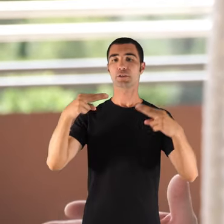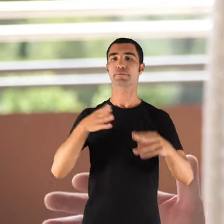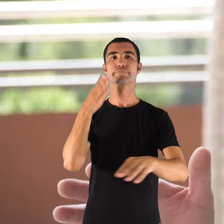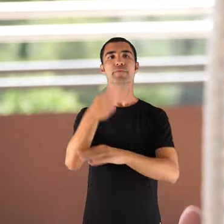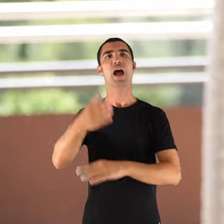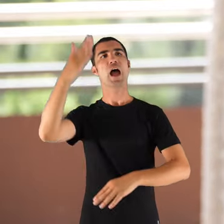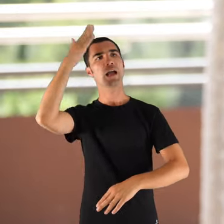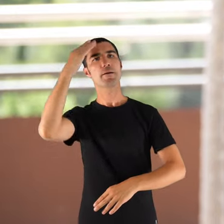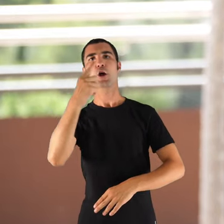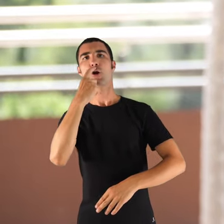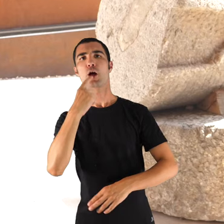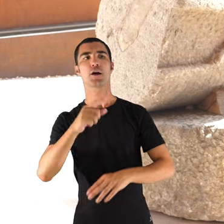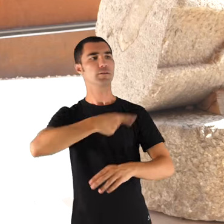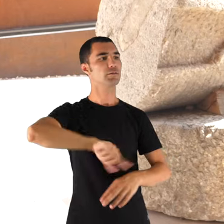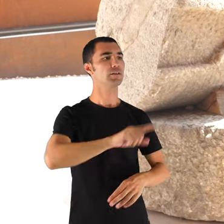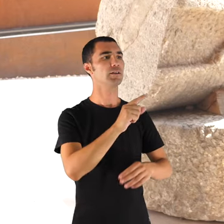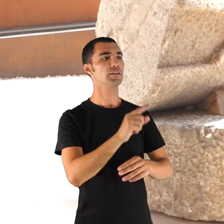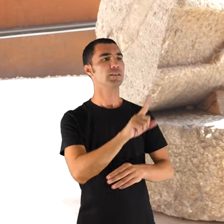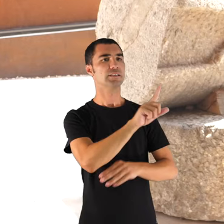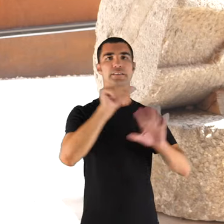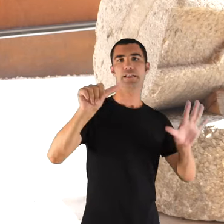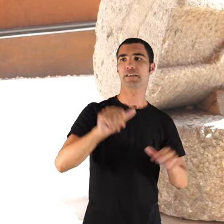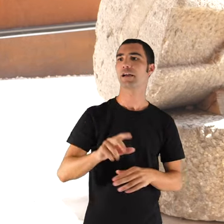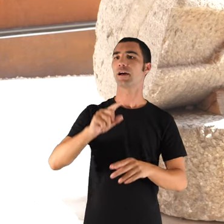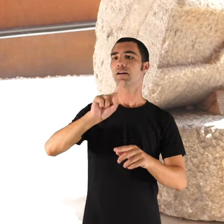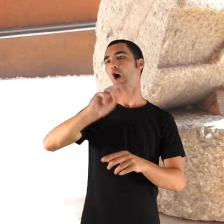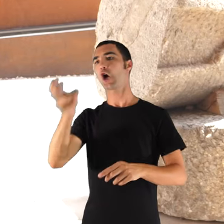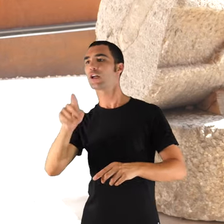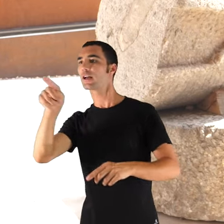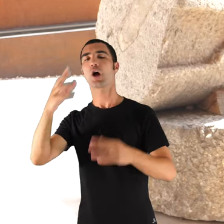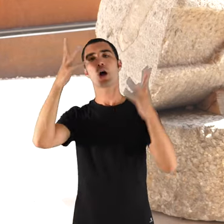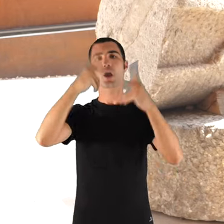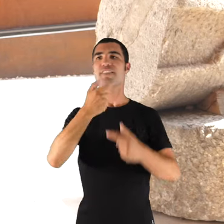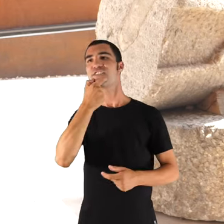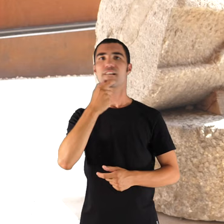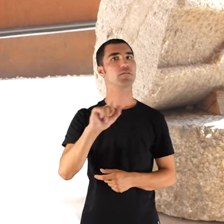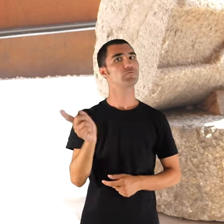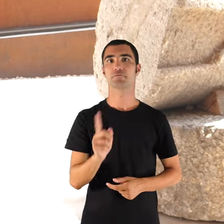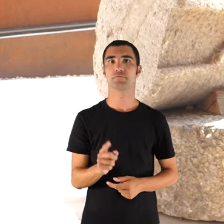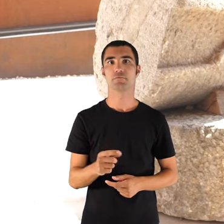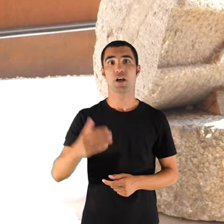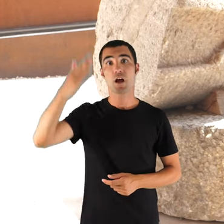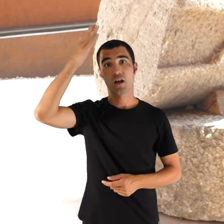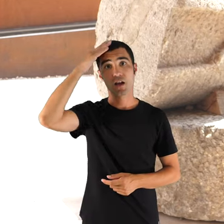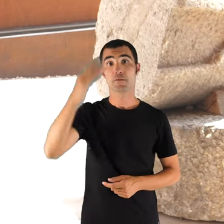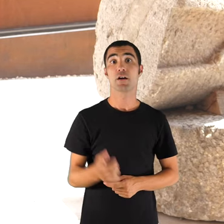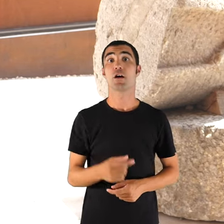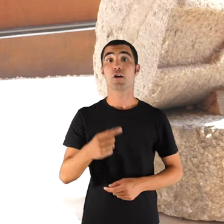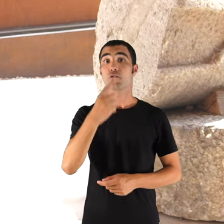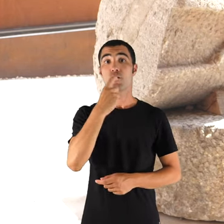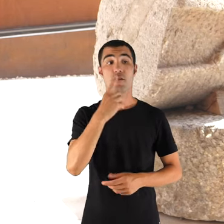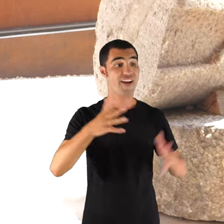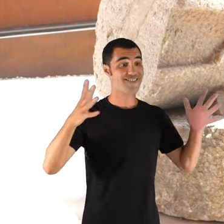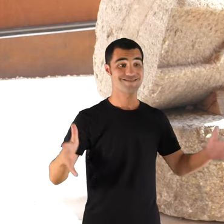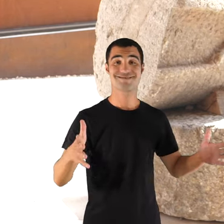facin 700 grans. Això no era antes. Si un carn roig era gros i eren dos, el xapaven per mig. Si